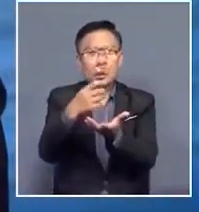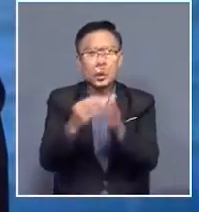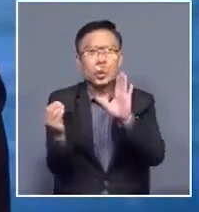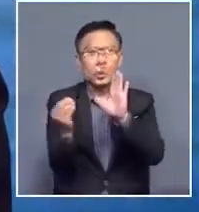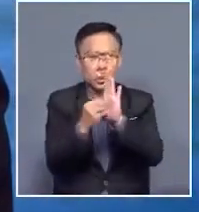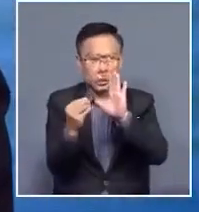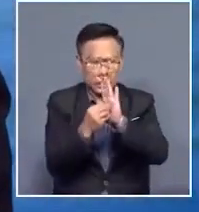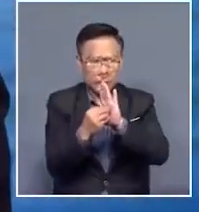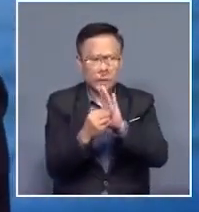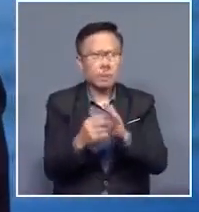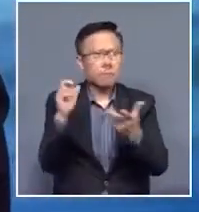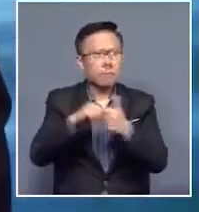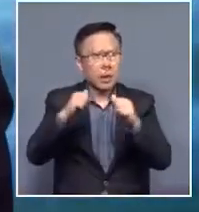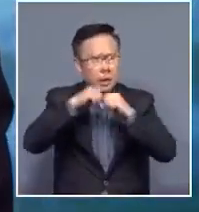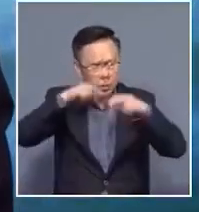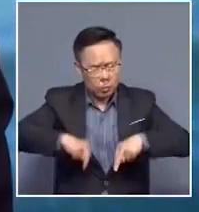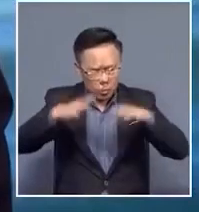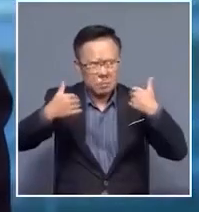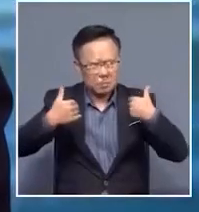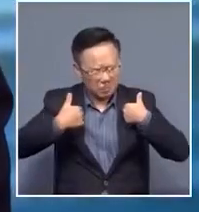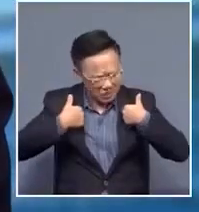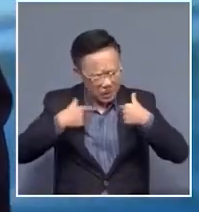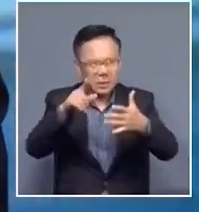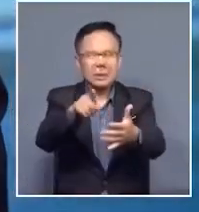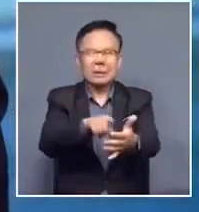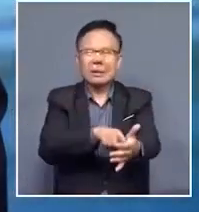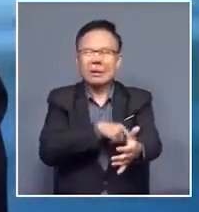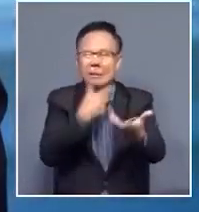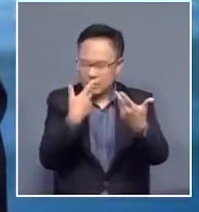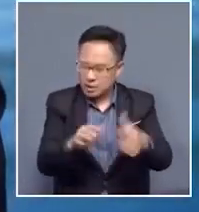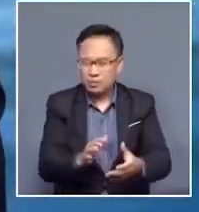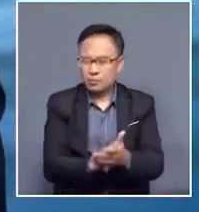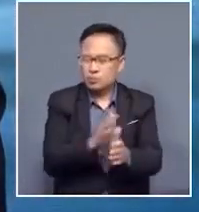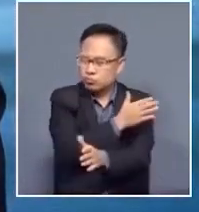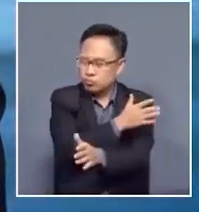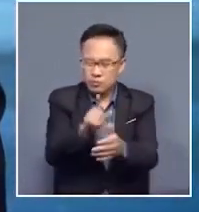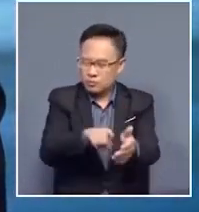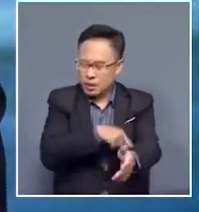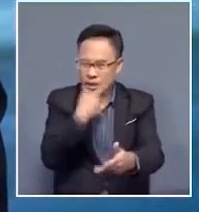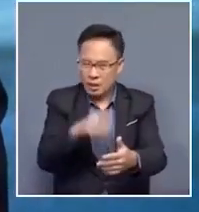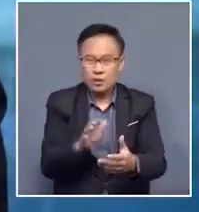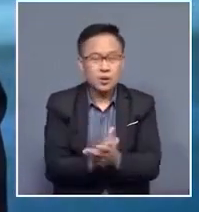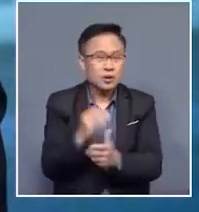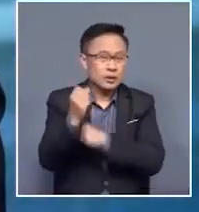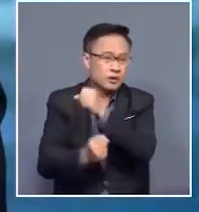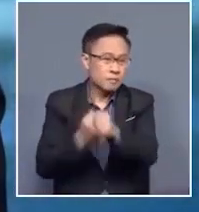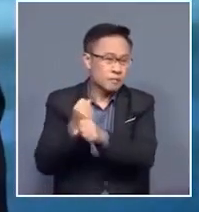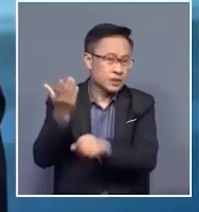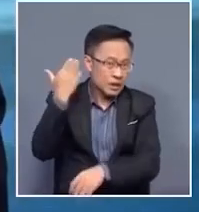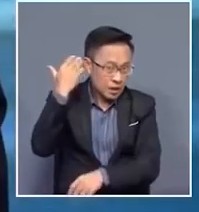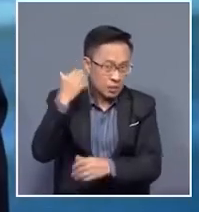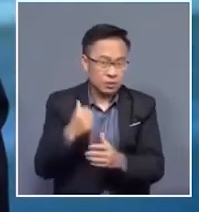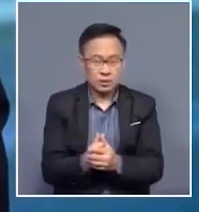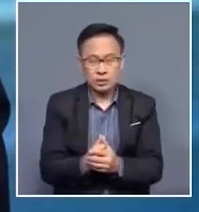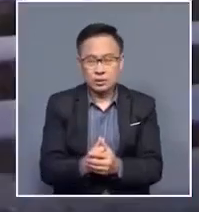ขังเนี่ยก็มีมานานแล้วนะครับอย่างปีที่แล้วเนี่ยนะครับจุดเสี่ยงเนี่ยที่เราคุยว่าปีนี้เหลือ14จุดเนี่ยนะ